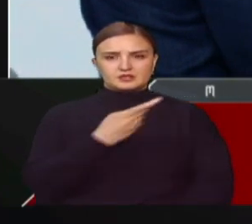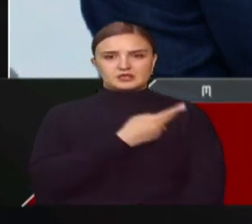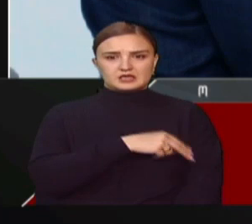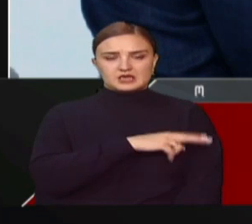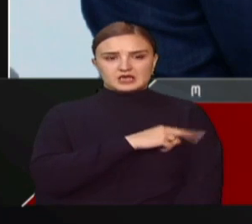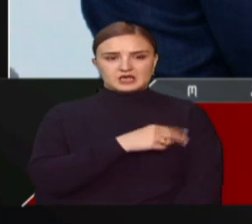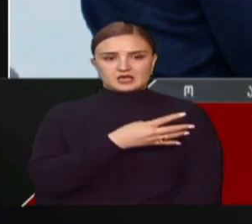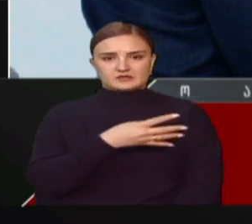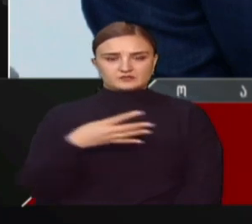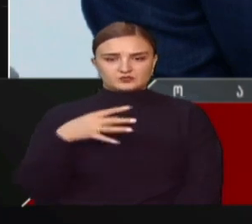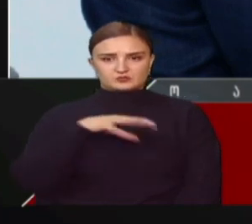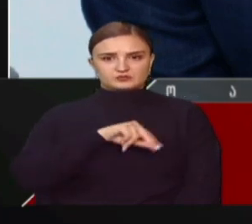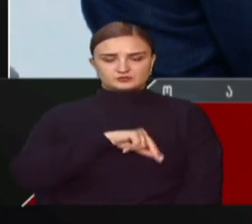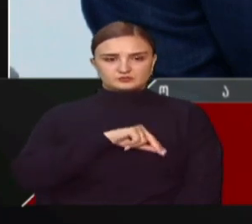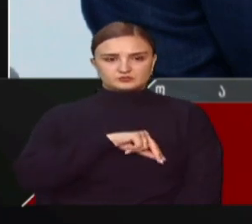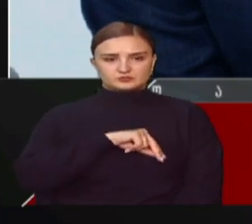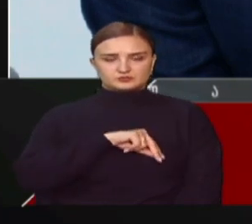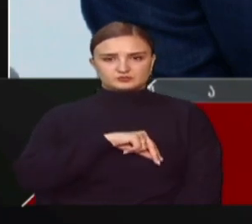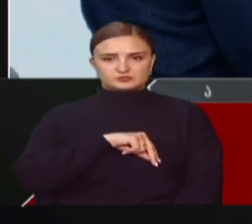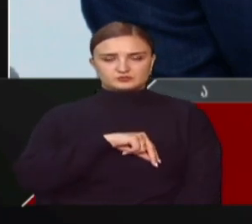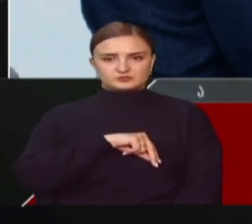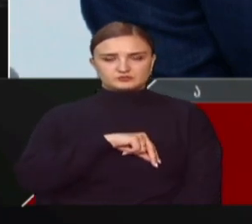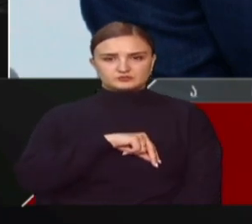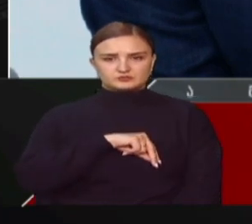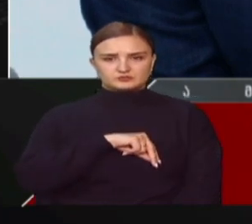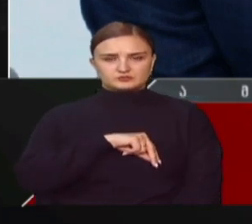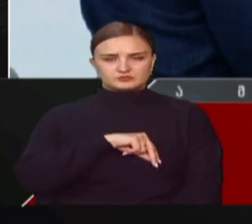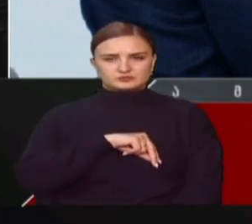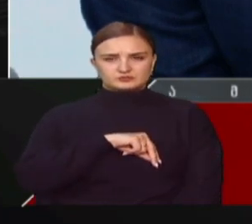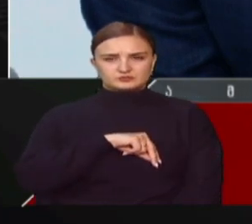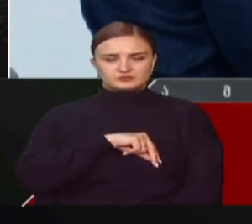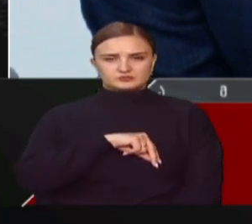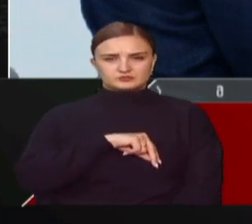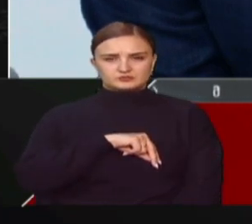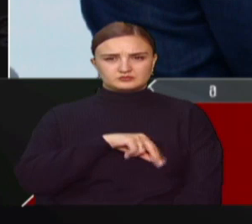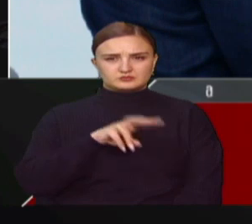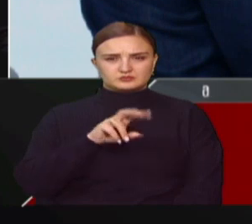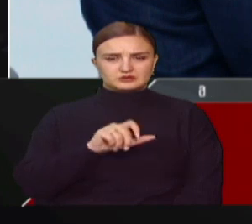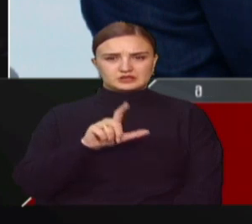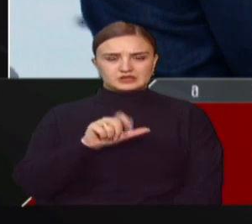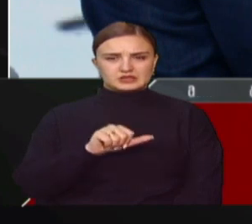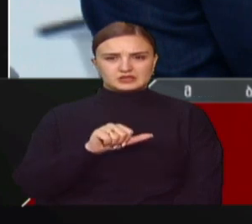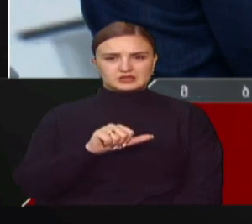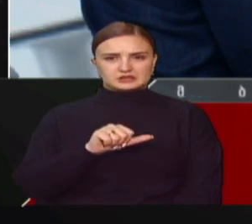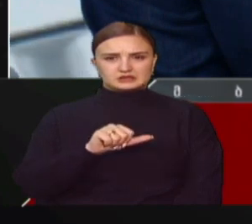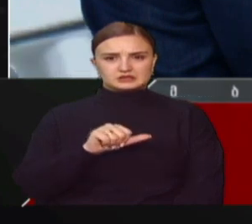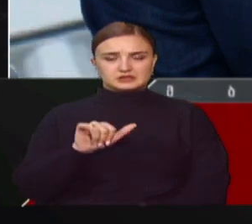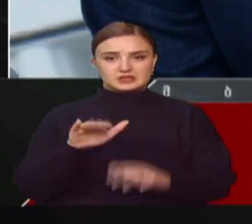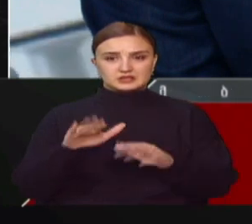სადაც ვმუშაობ. შედარებით მოშორებით, სადაც ხდება ეს ყველაფერი ღაზას სექტორიდან, დაახლოებით ერთი